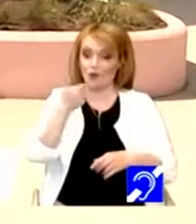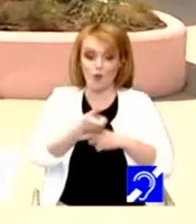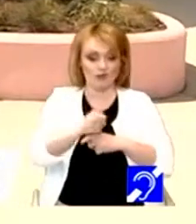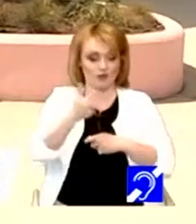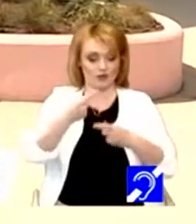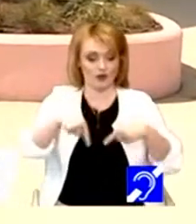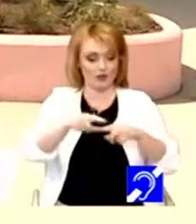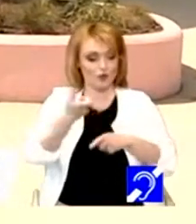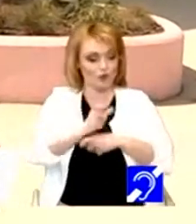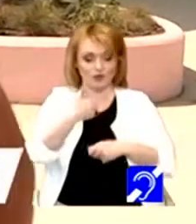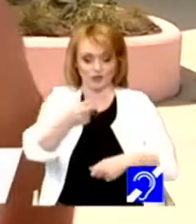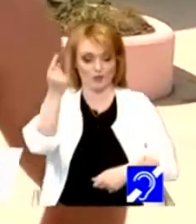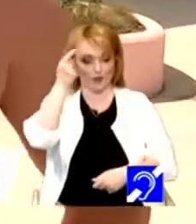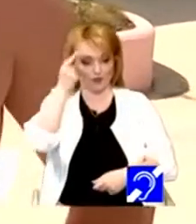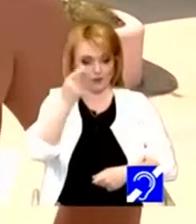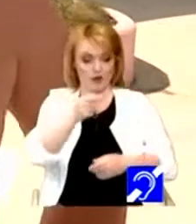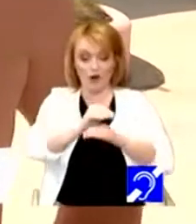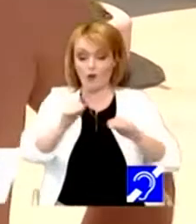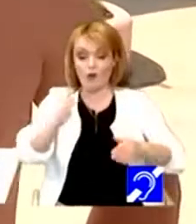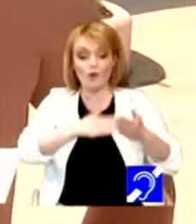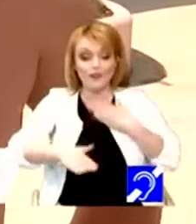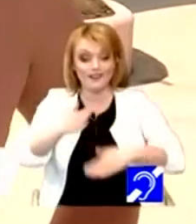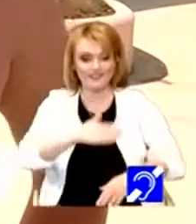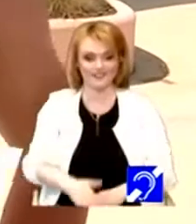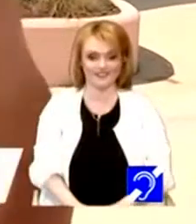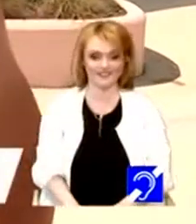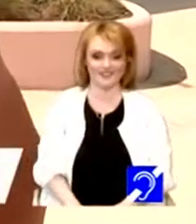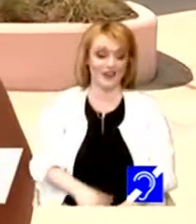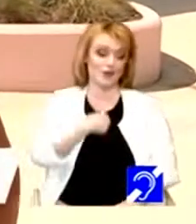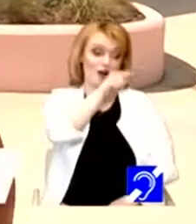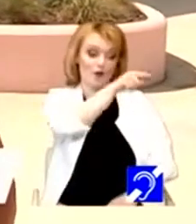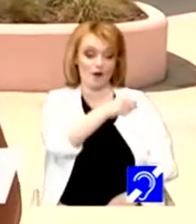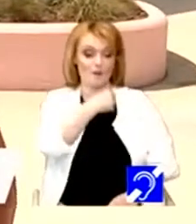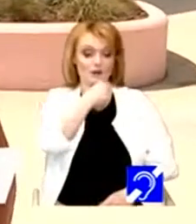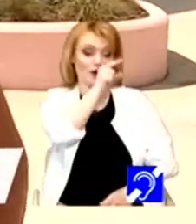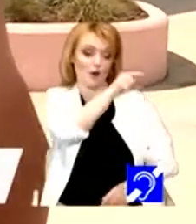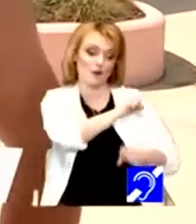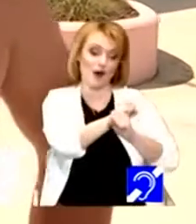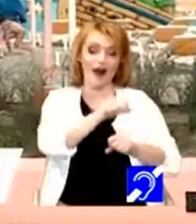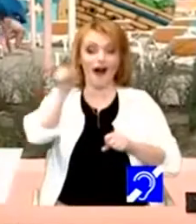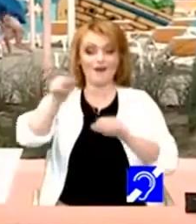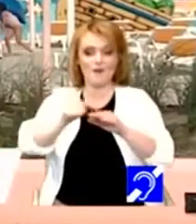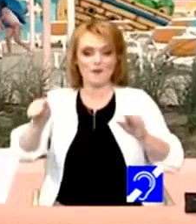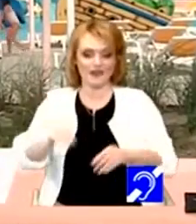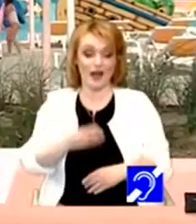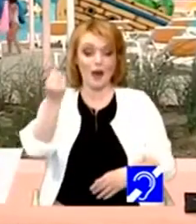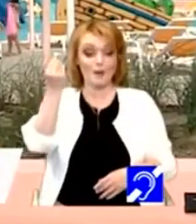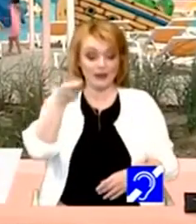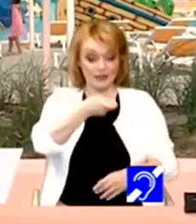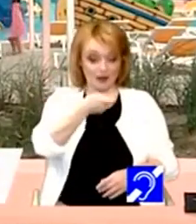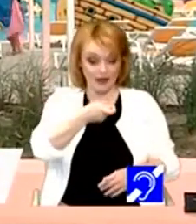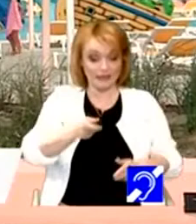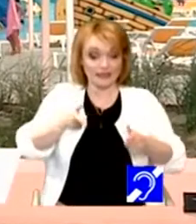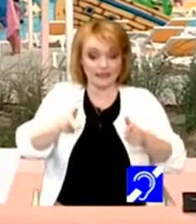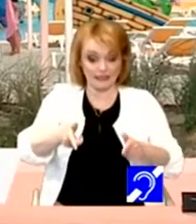bine. Ei se bucură. Noi când ne încălzim ne recorim dincolo. Și asta, foarte frumos, foarte bun. Prețurile biletelor